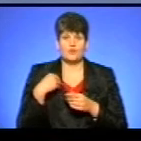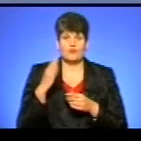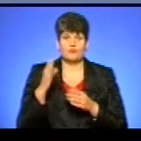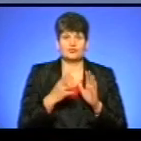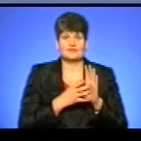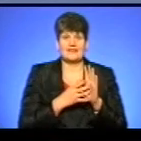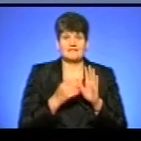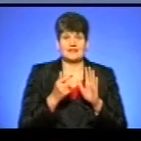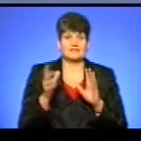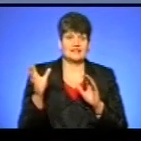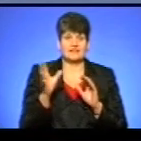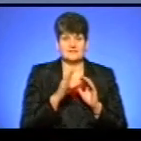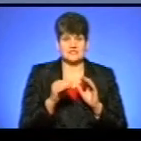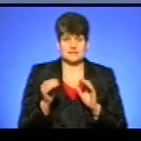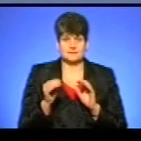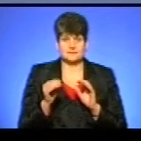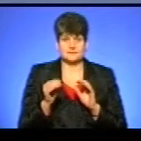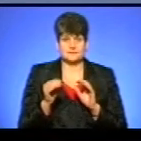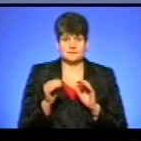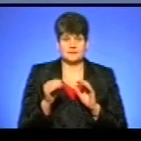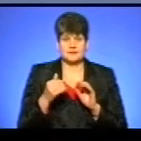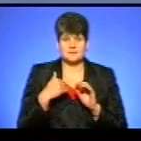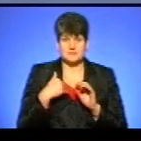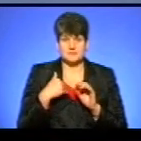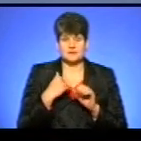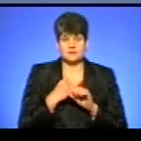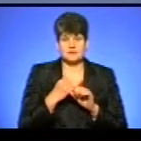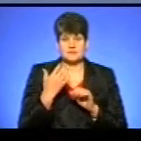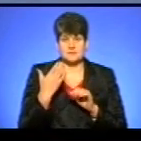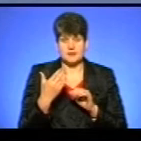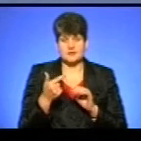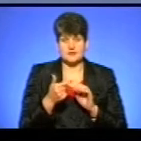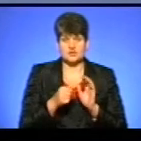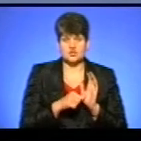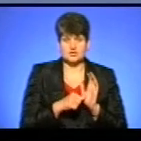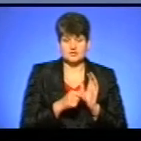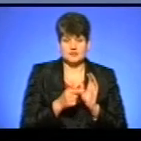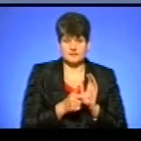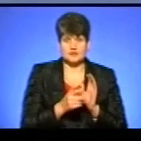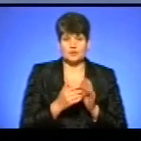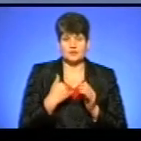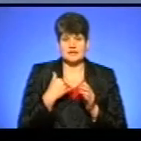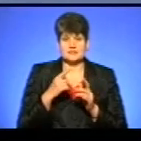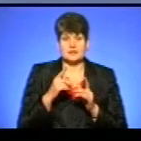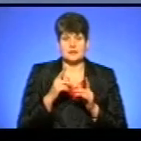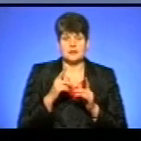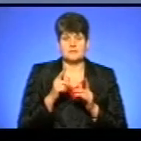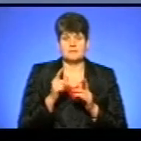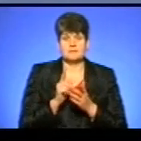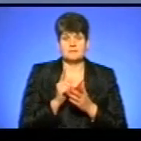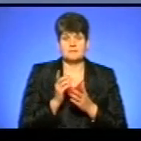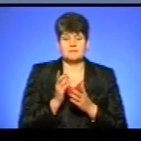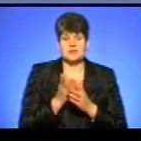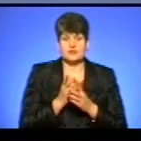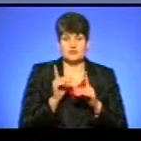всіх. Без валідаторів, без нічого. Ми зберегли тариф 5 гривень і 6. І в нас є безкоштовно всі пільговики. Жодне місто